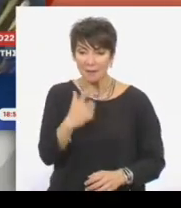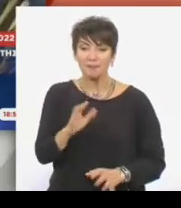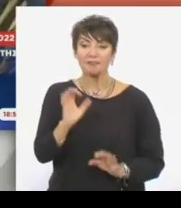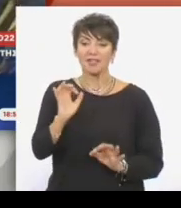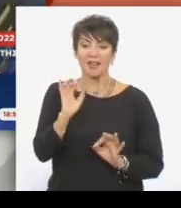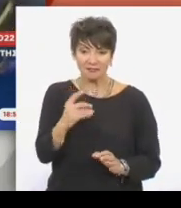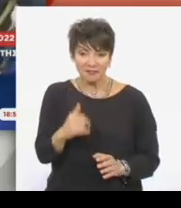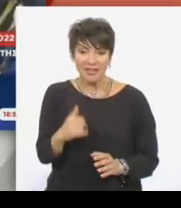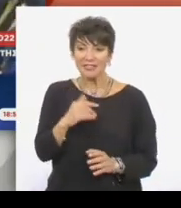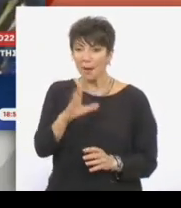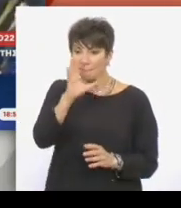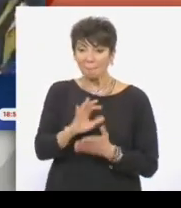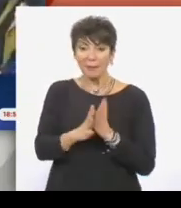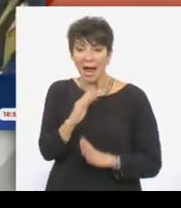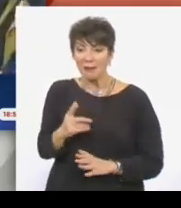Υπότιτλοι AUTHORWAVE